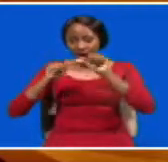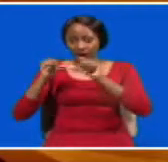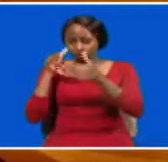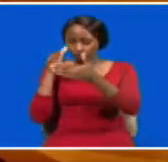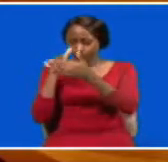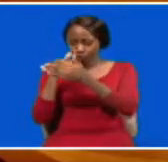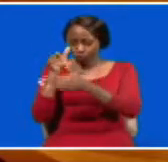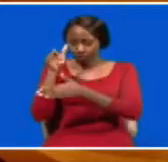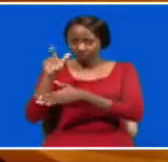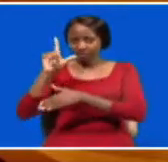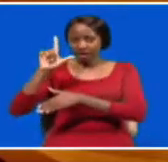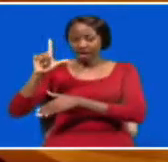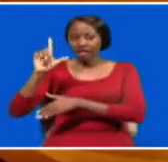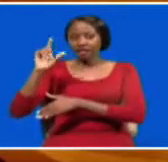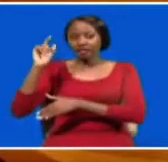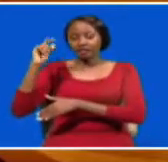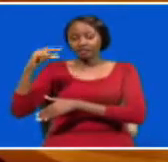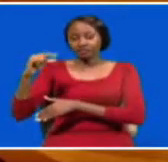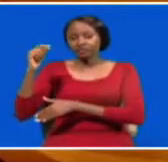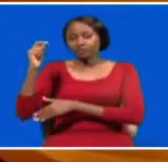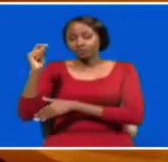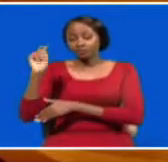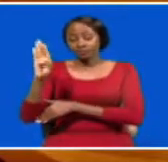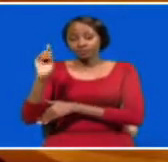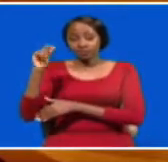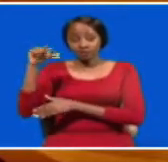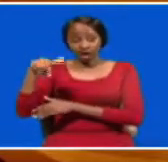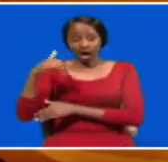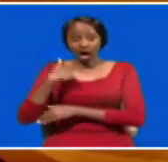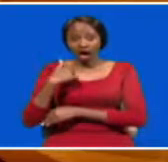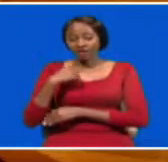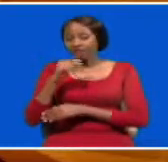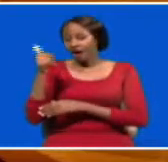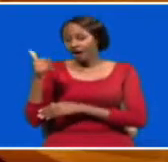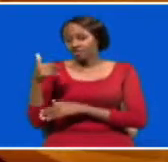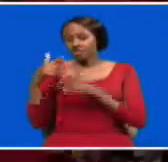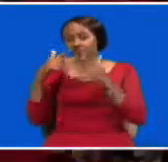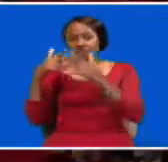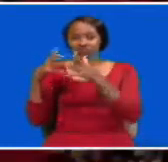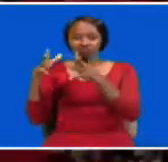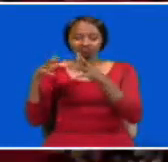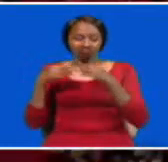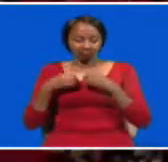ya LGBTQ ambayo inapigiwa upatu na mataifa ya Ulaya.